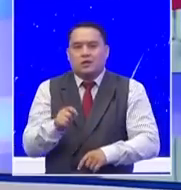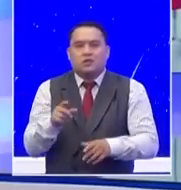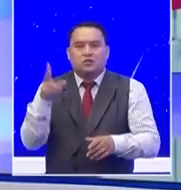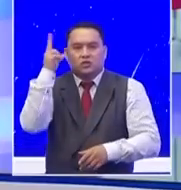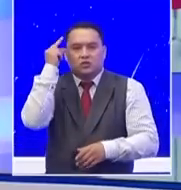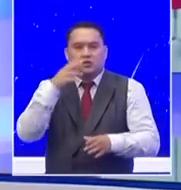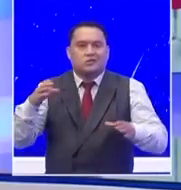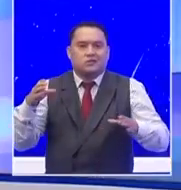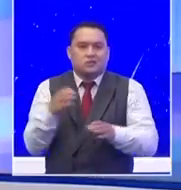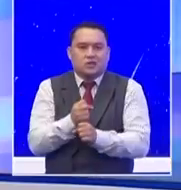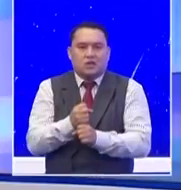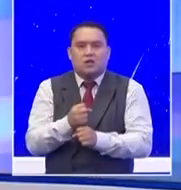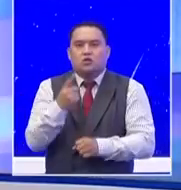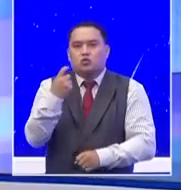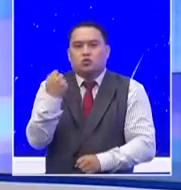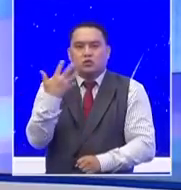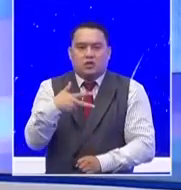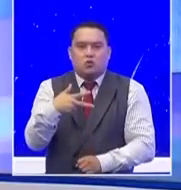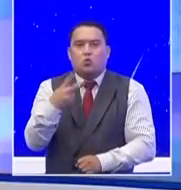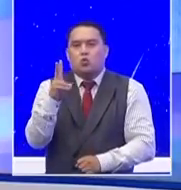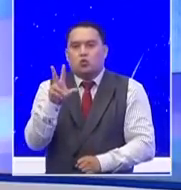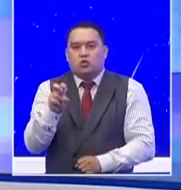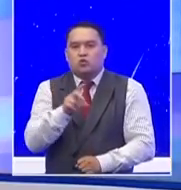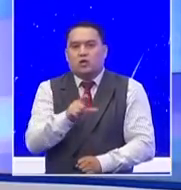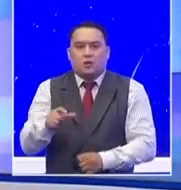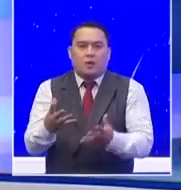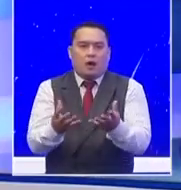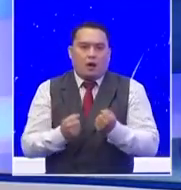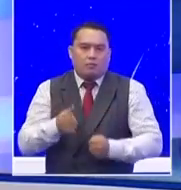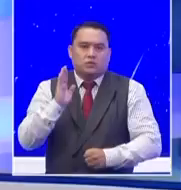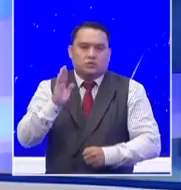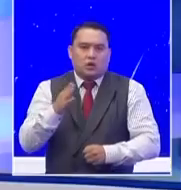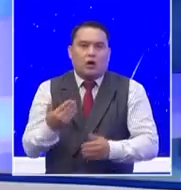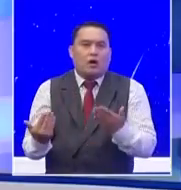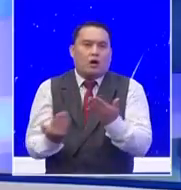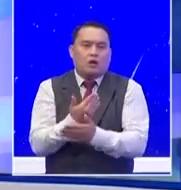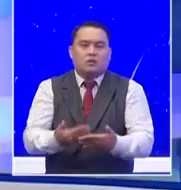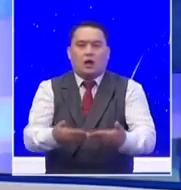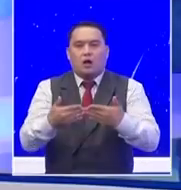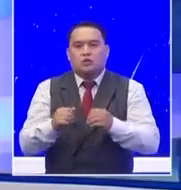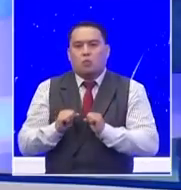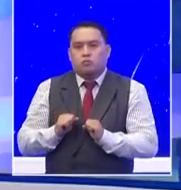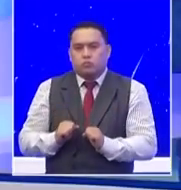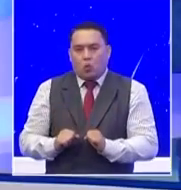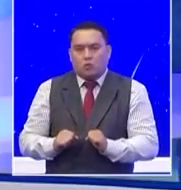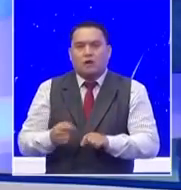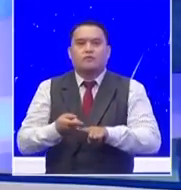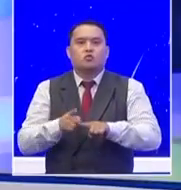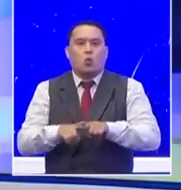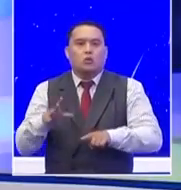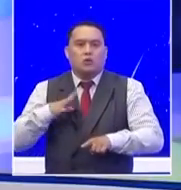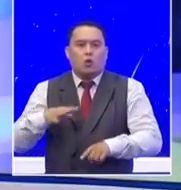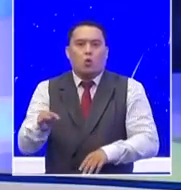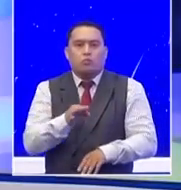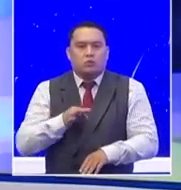саны 2 есеге азайып, күніне 150-200 адам қабылдайды. Оның өзі алдын ала брондау арқылы келгендер дейді саладағылар. Сондай-ақ